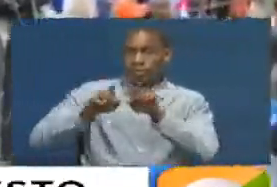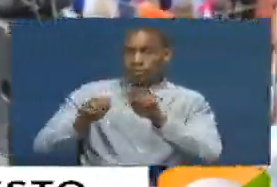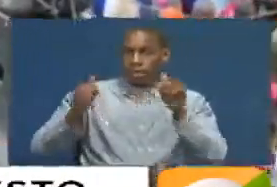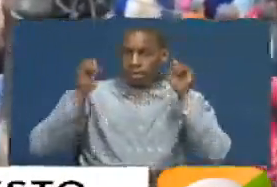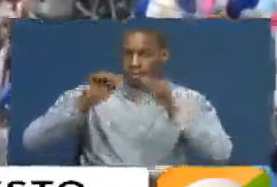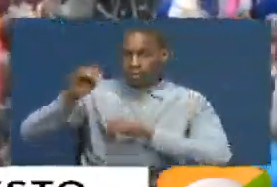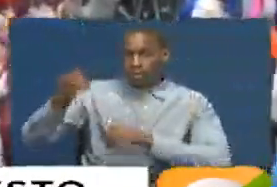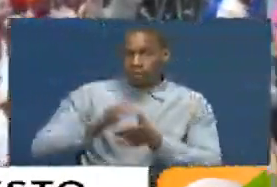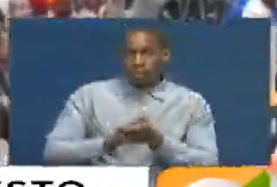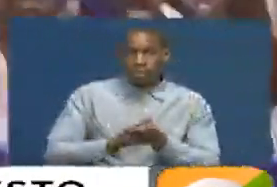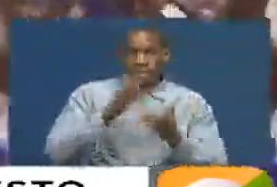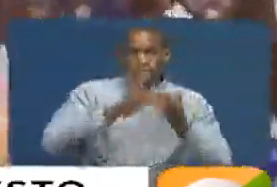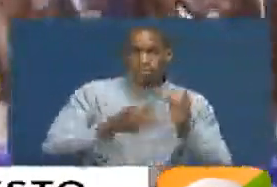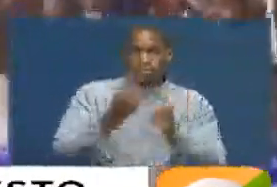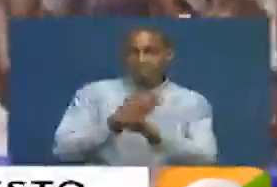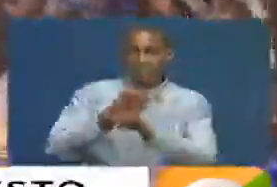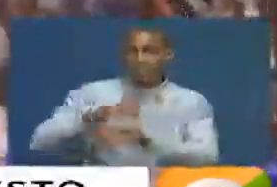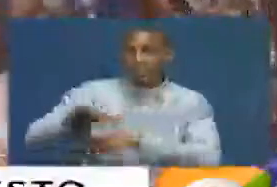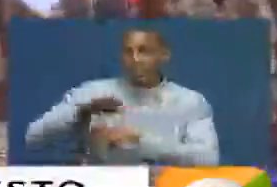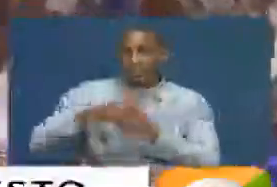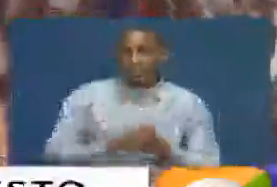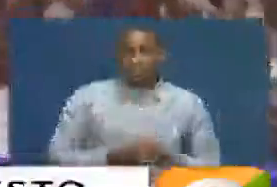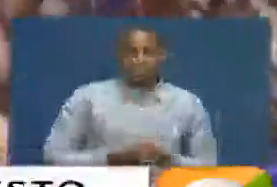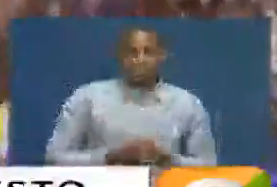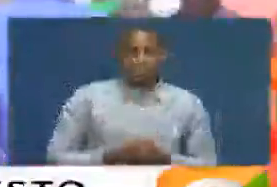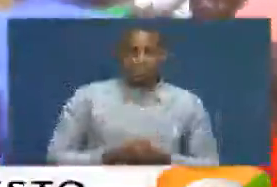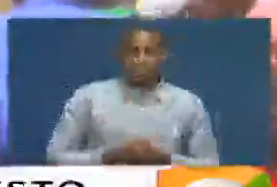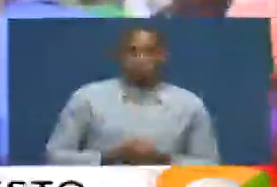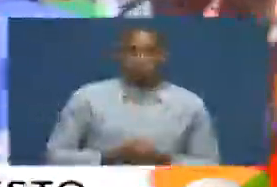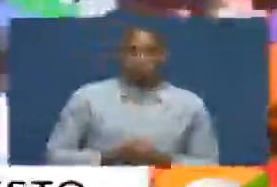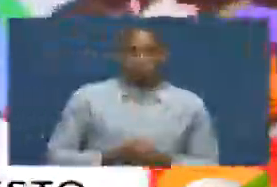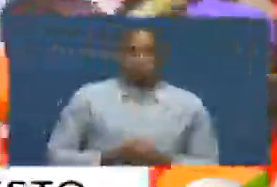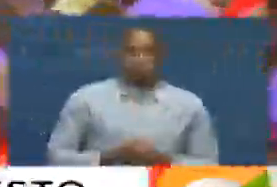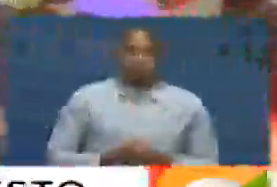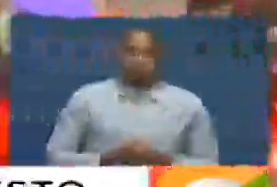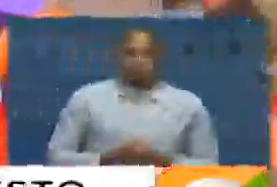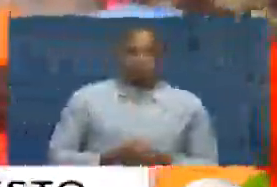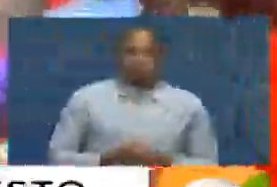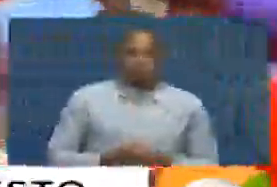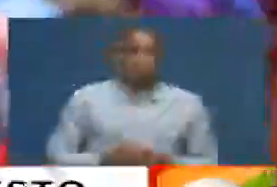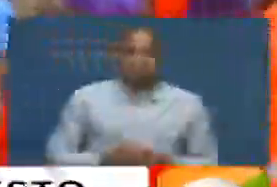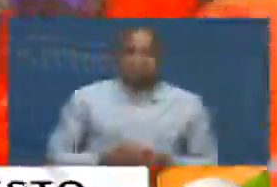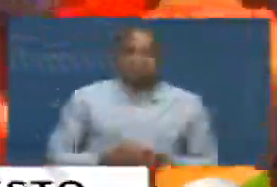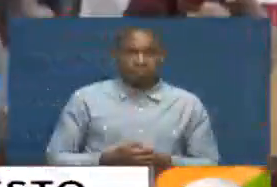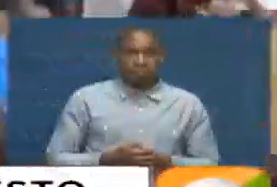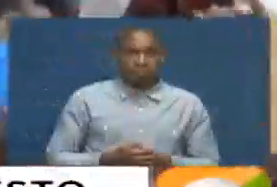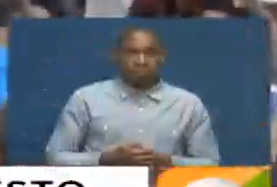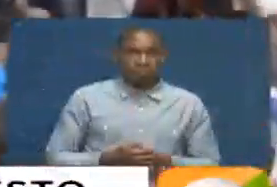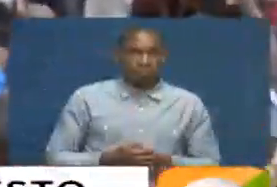County, making stops in North and West Mogirango, Kitutu Masaba, and Borabu